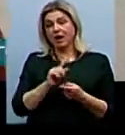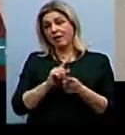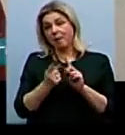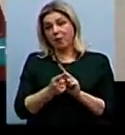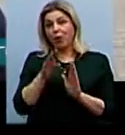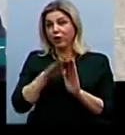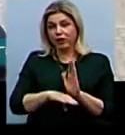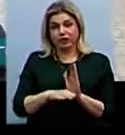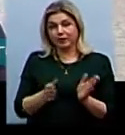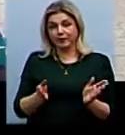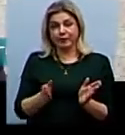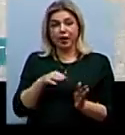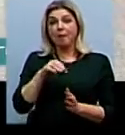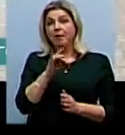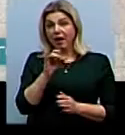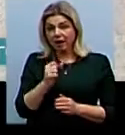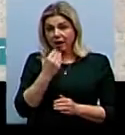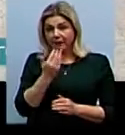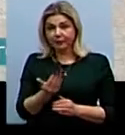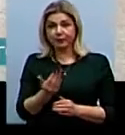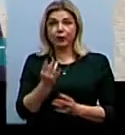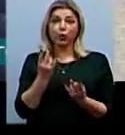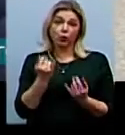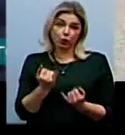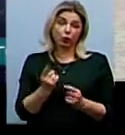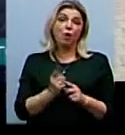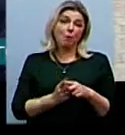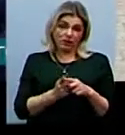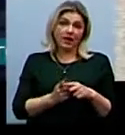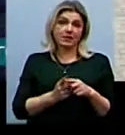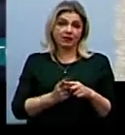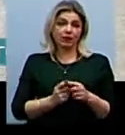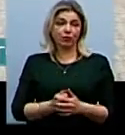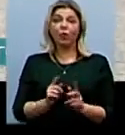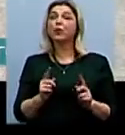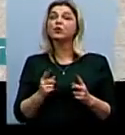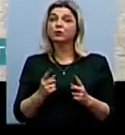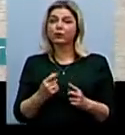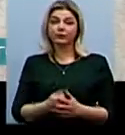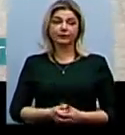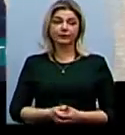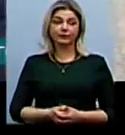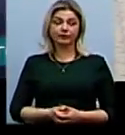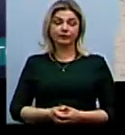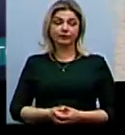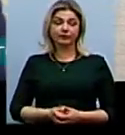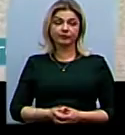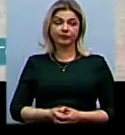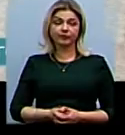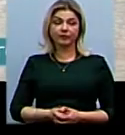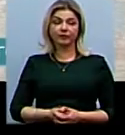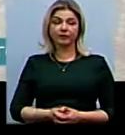якихось погіршень. Мера, ну, так, посередственно. А чому? Ну, тому що не